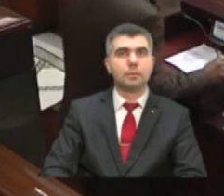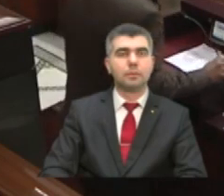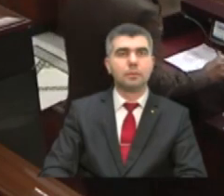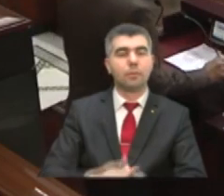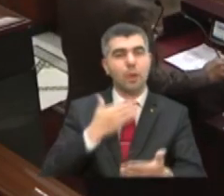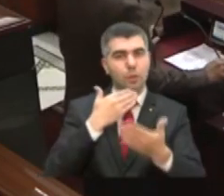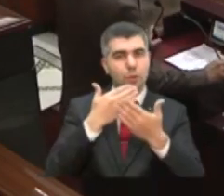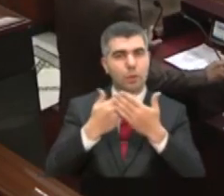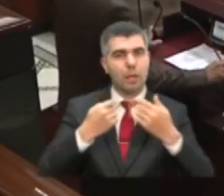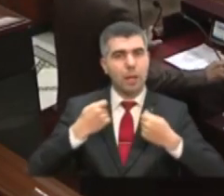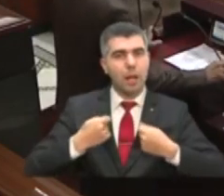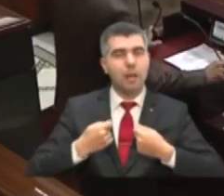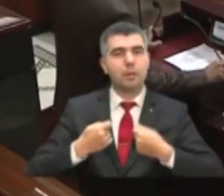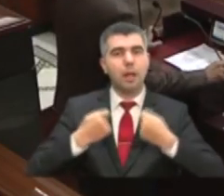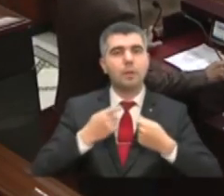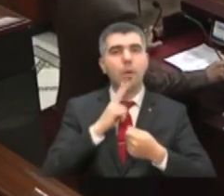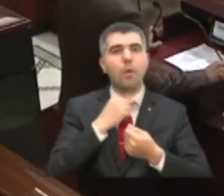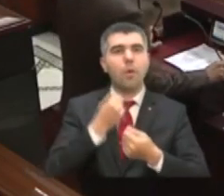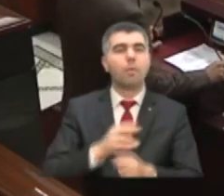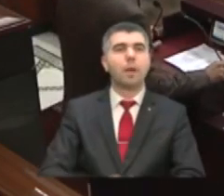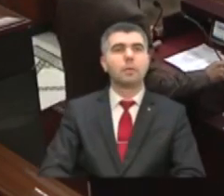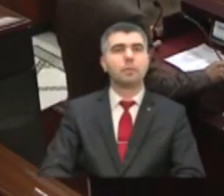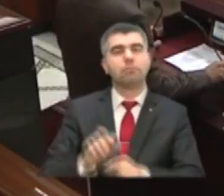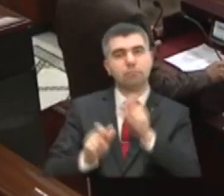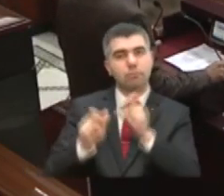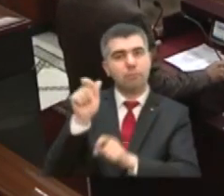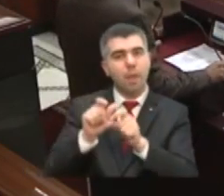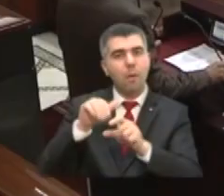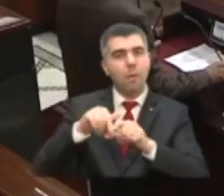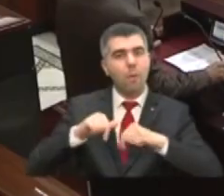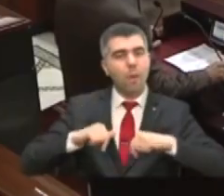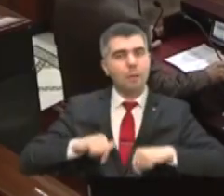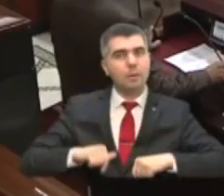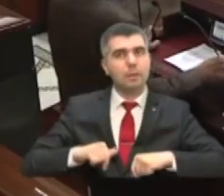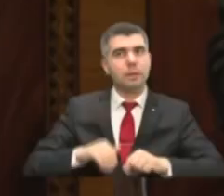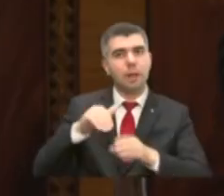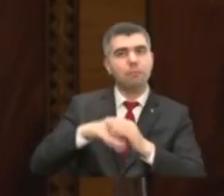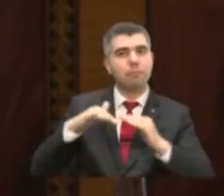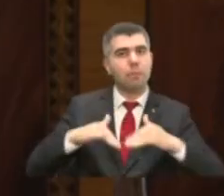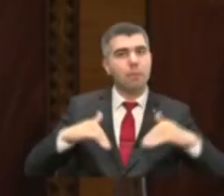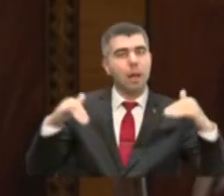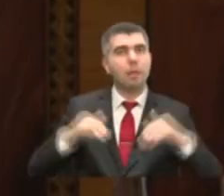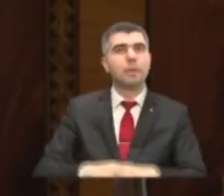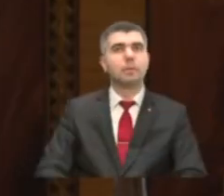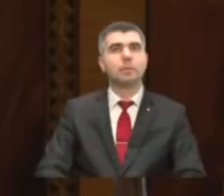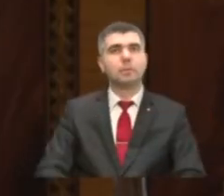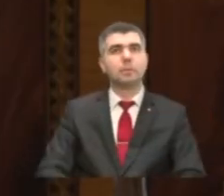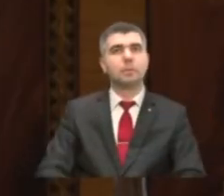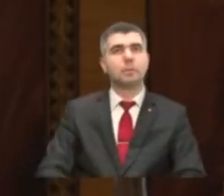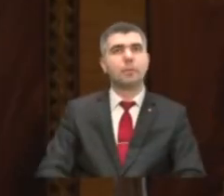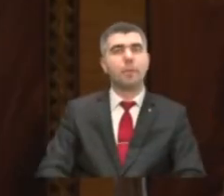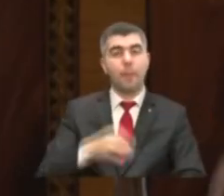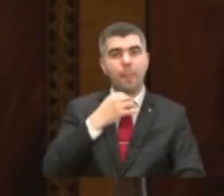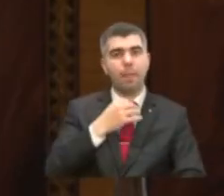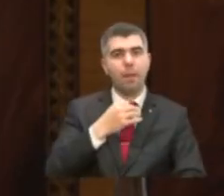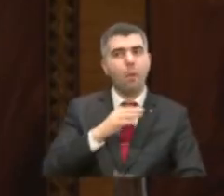شكرا سيد رئيس، سيد رئيس الحكومة، السيدات والسادة الوزراء، والسيدات والسادة النواب المحترمين. لا أحد يجادل